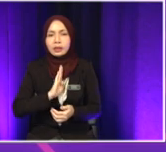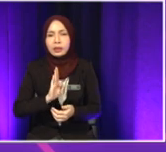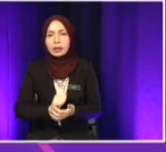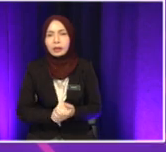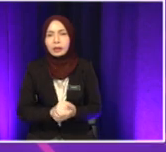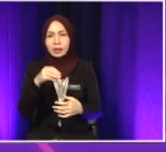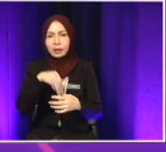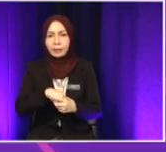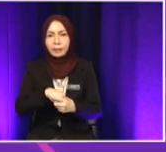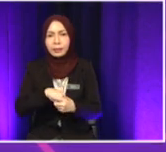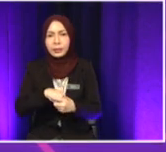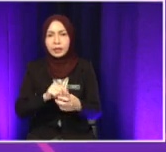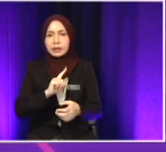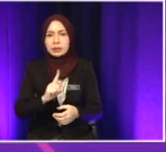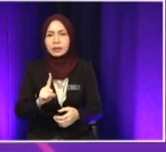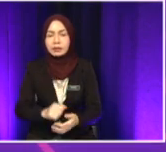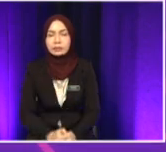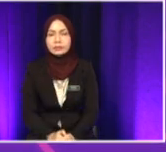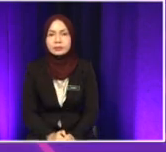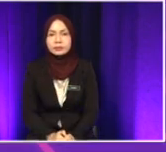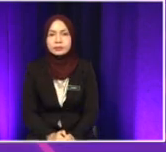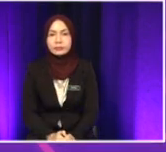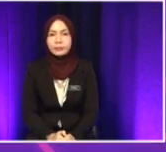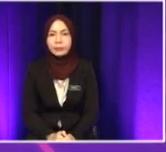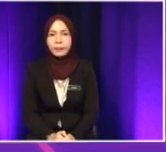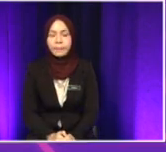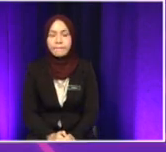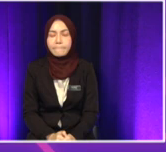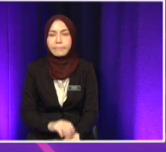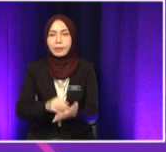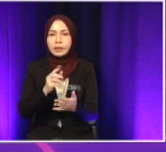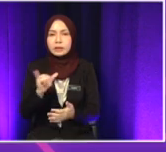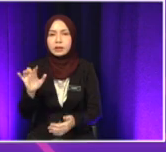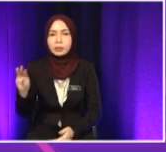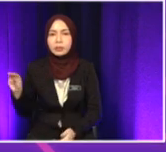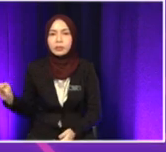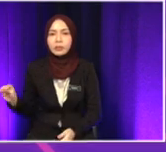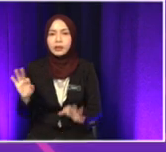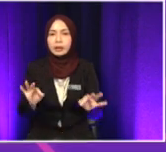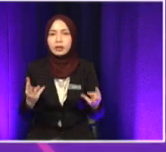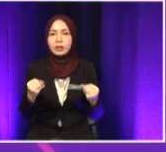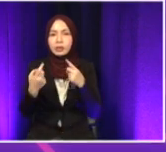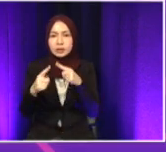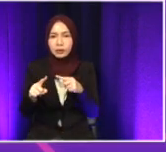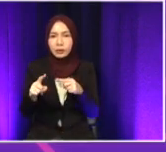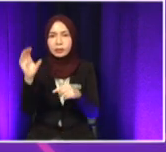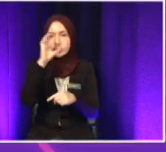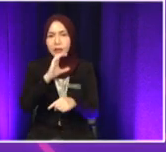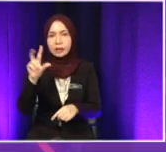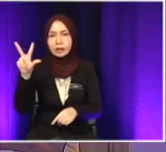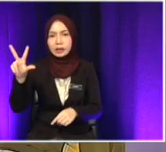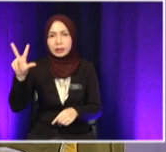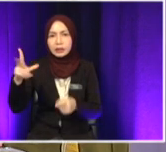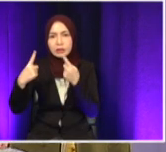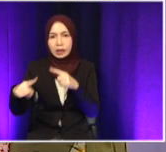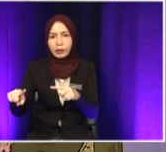3 itu masuknya murid-murid di rumah bila anak menjawab cari 3 isi